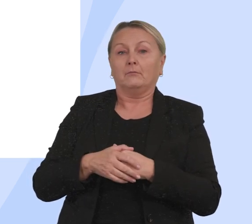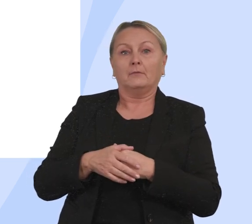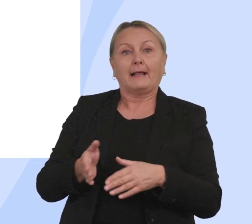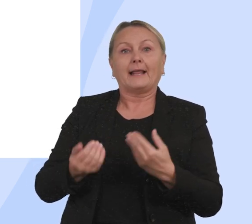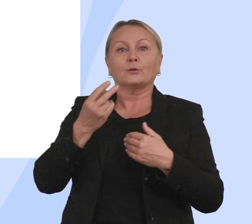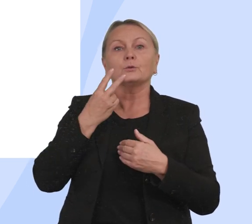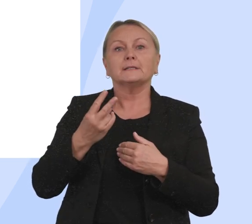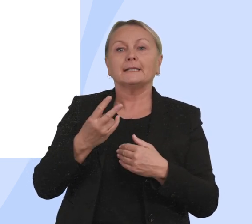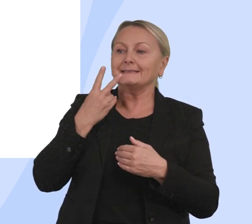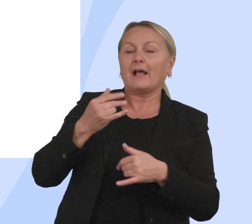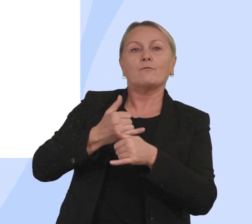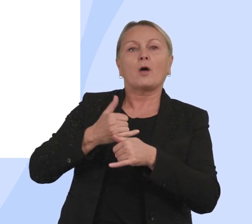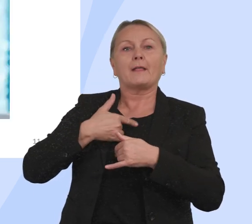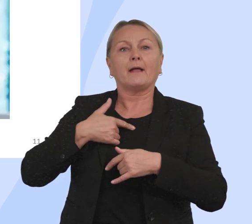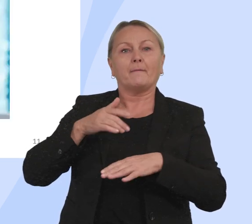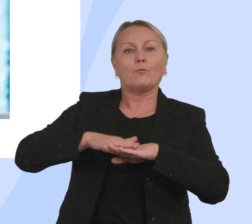Så kan det lade sig gøre.